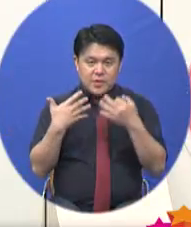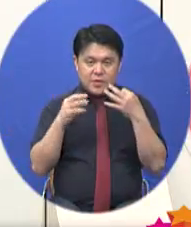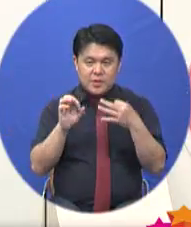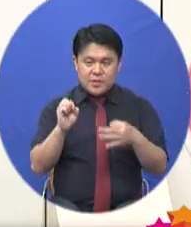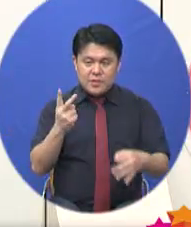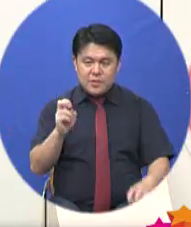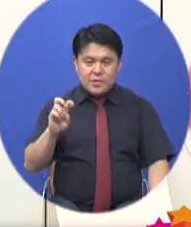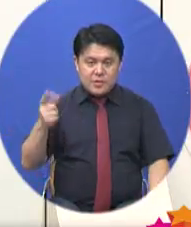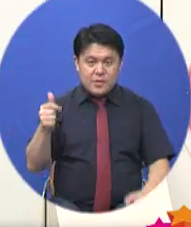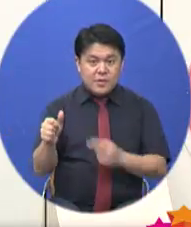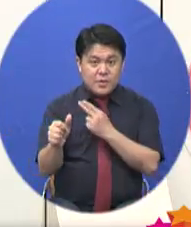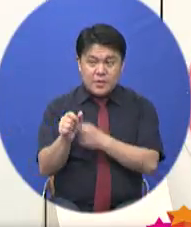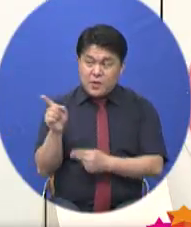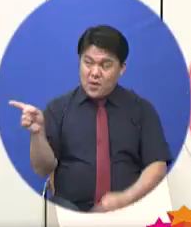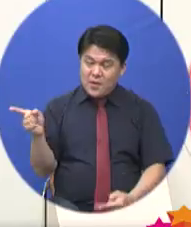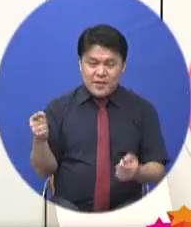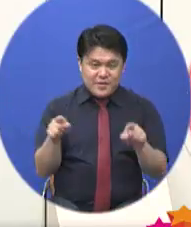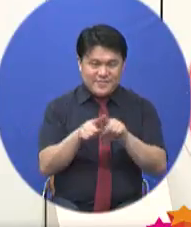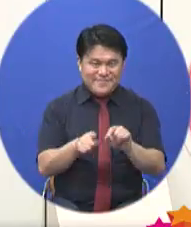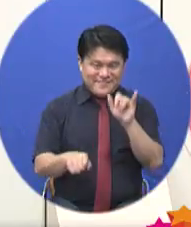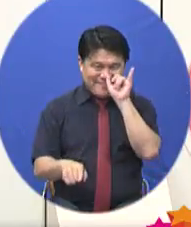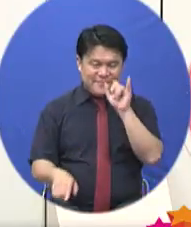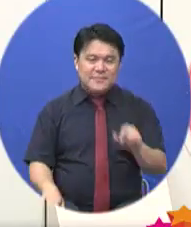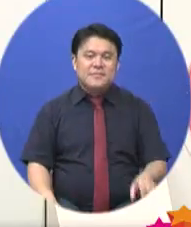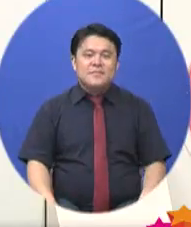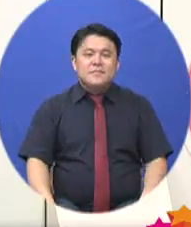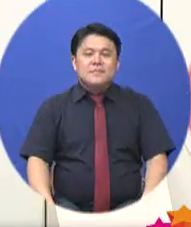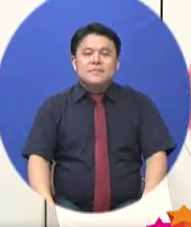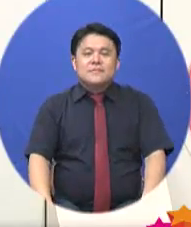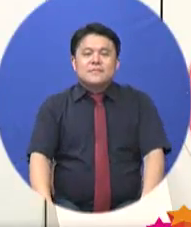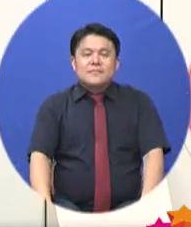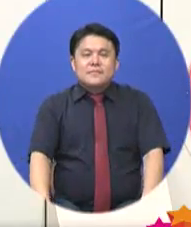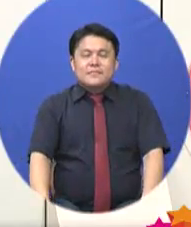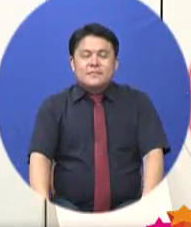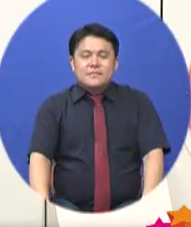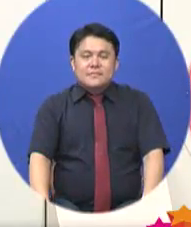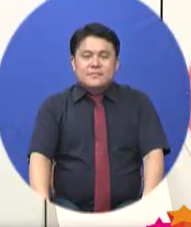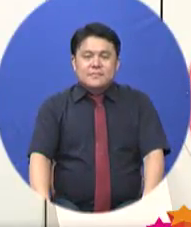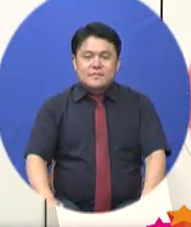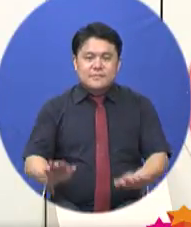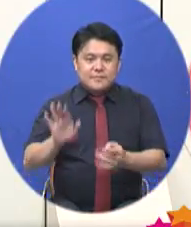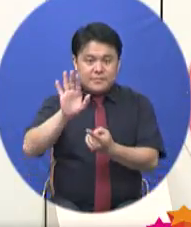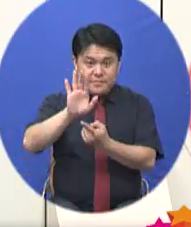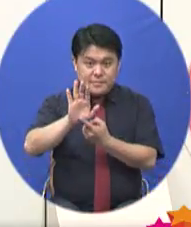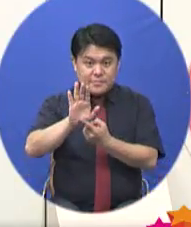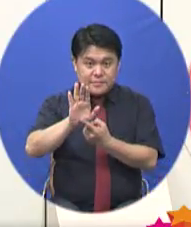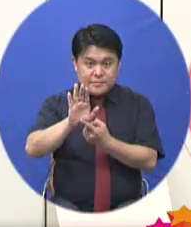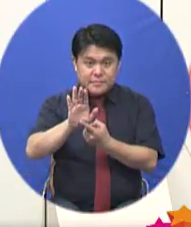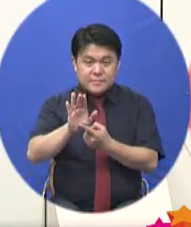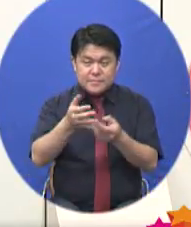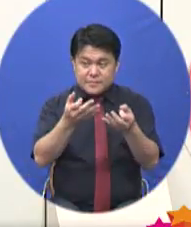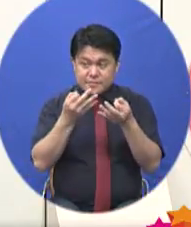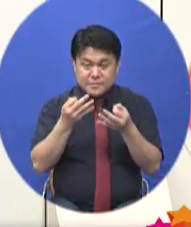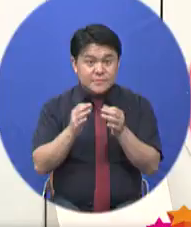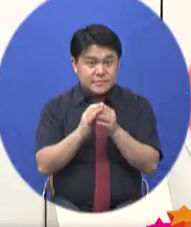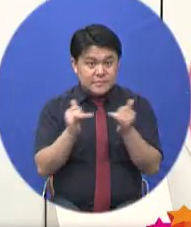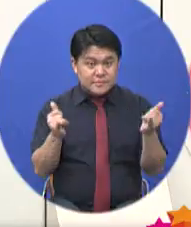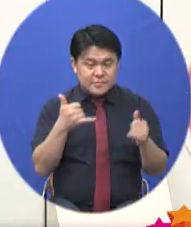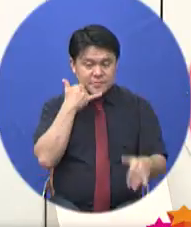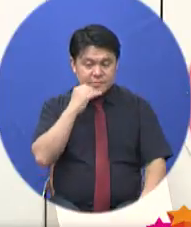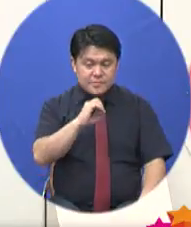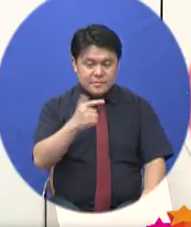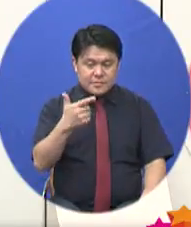김용만 선생님과 함께 진행하고 있습니다. 자, 생방송 함께 하실 분들